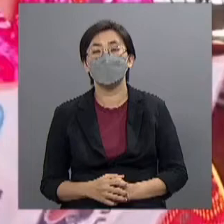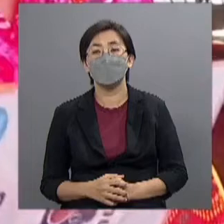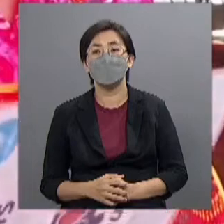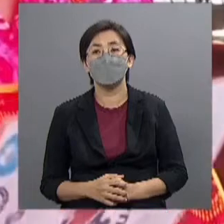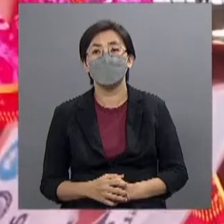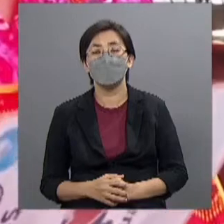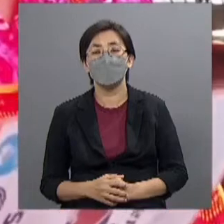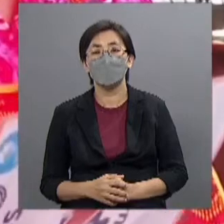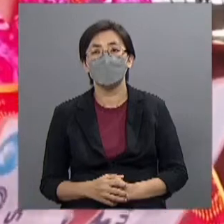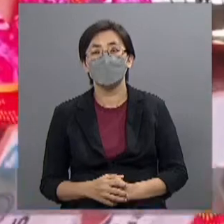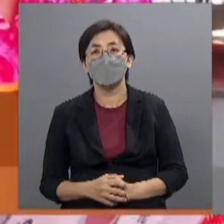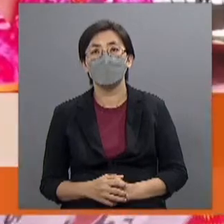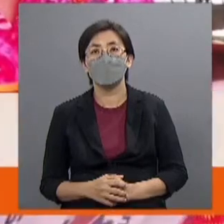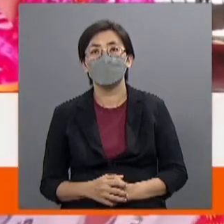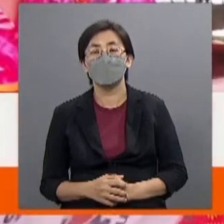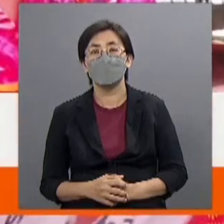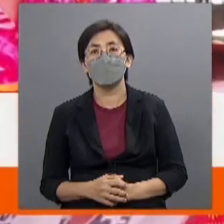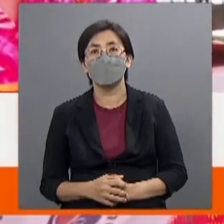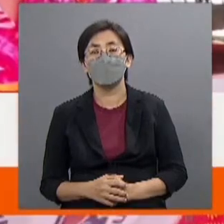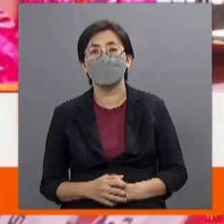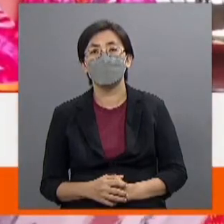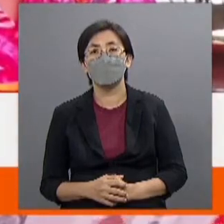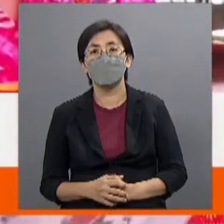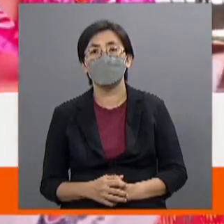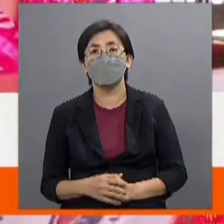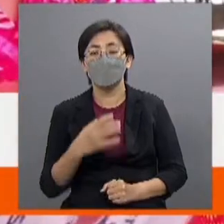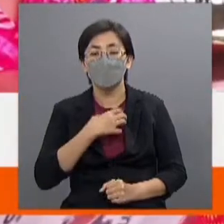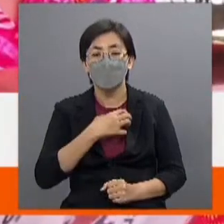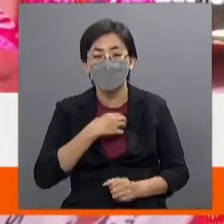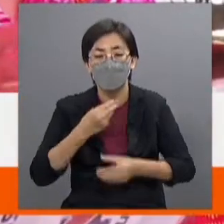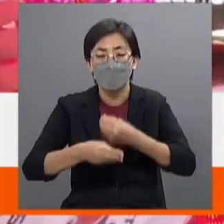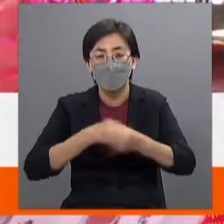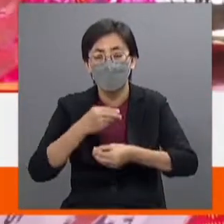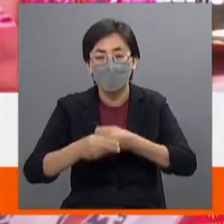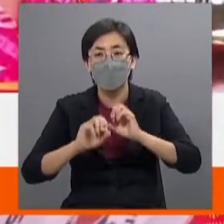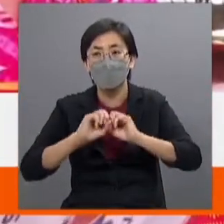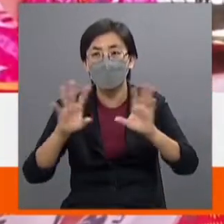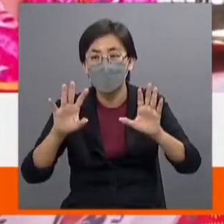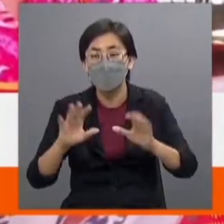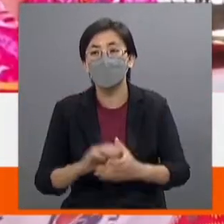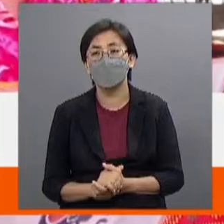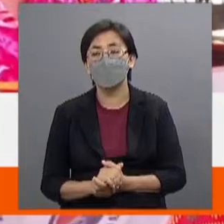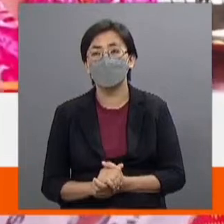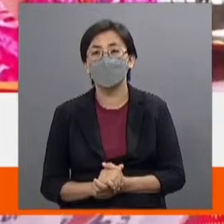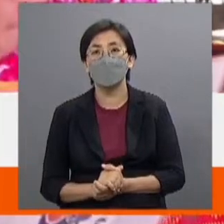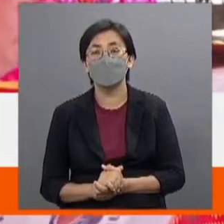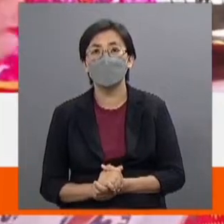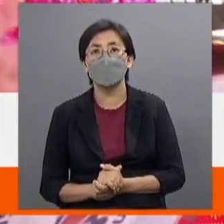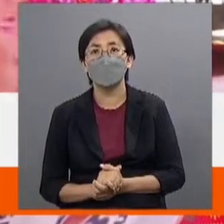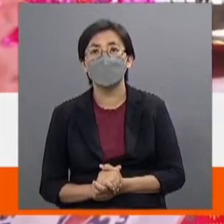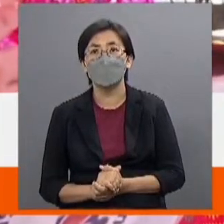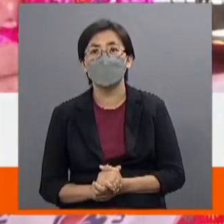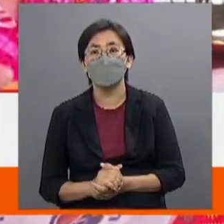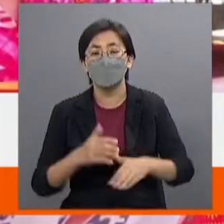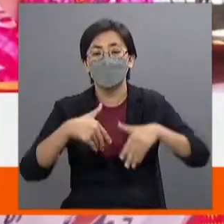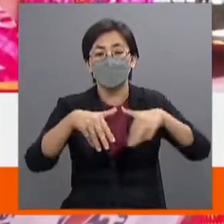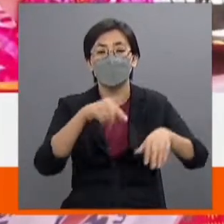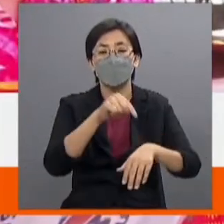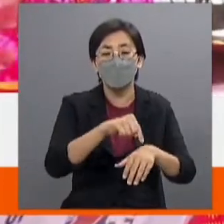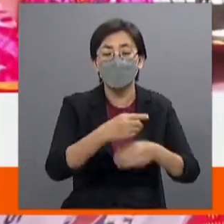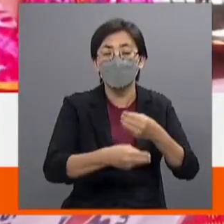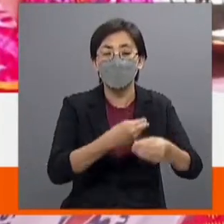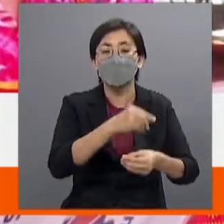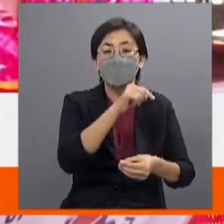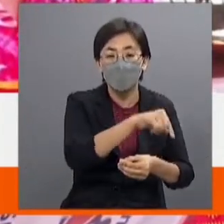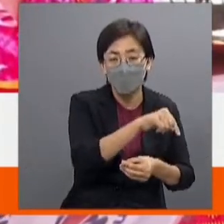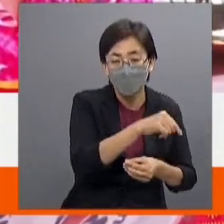น่ามีการจัดระเบียบให้เป็นที่เป็นทางหรือว่าทำเป็นโซนที่ว่าชุมชนนี้นะทำมาหากินตรงนี้ให้เ